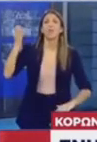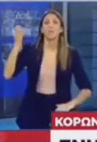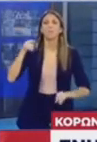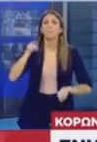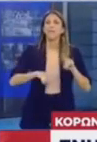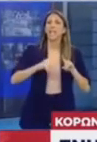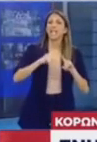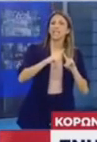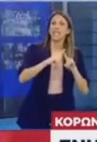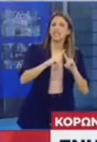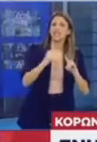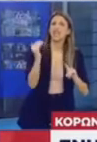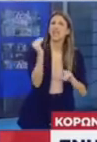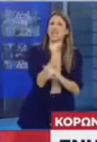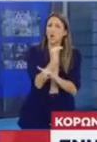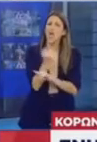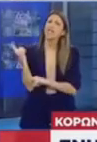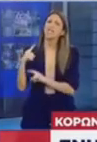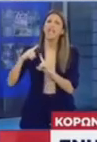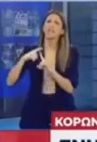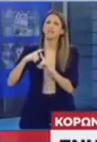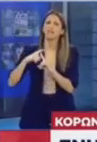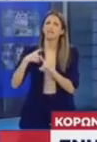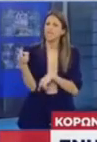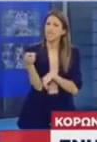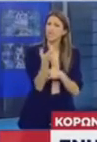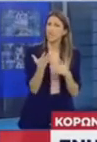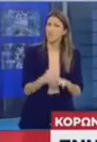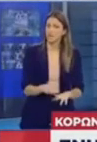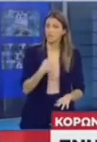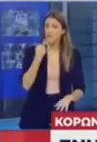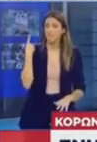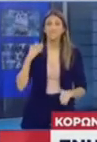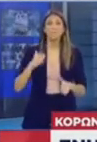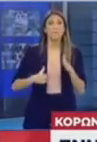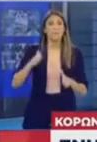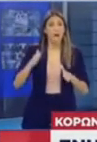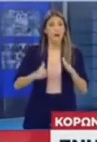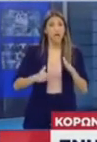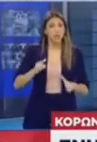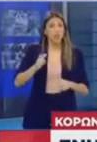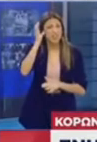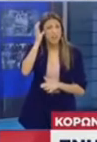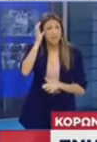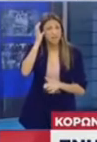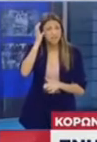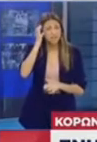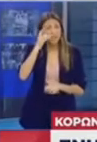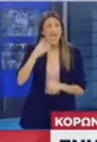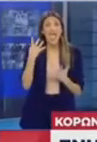test. Θα ήθελα να θυμίσω ότι τον προηγούμενο Μάρτιο η δυνατότητα που υπήρχε ήταν να